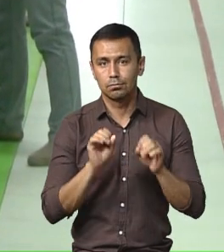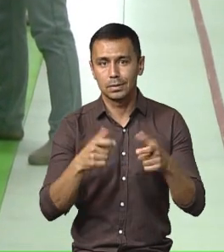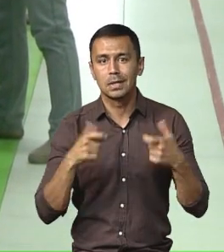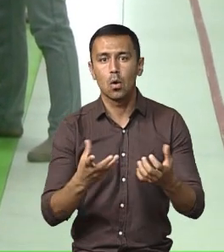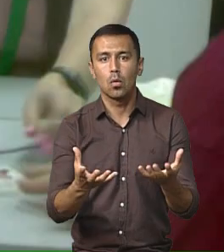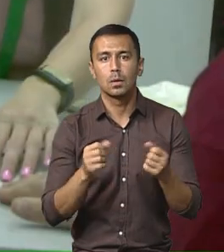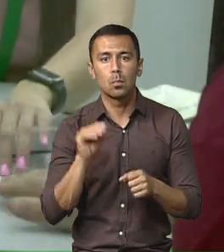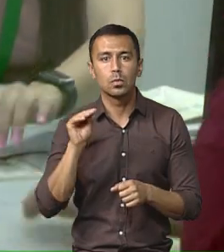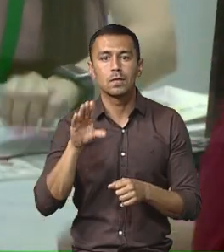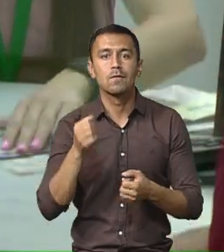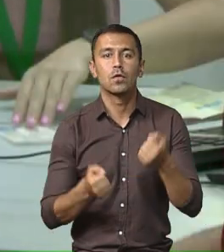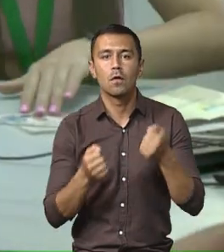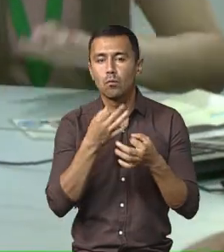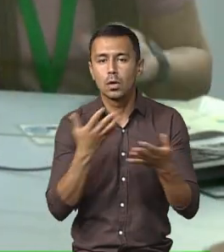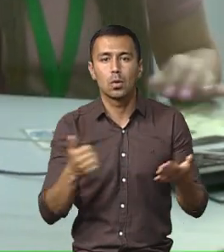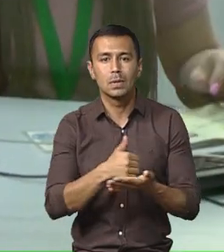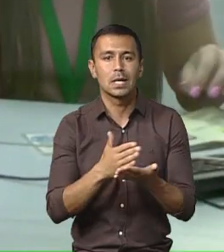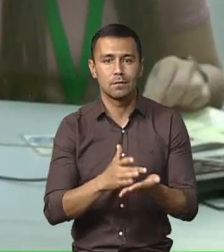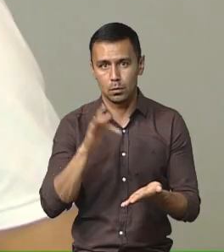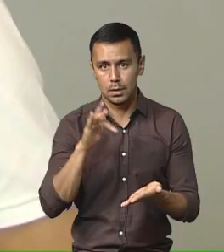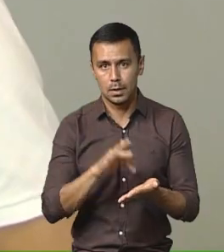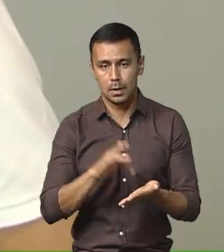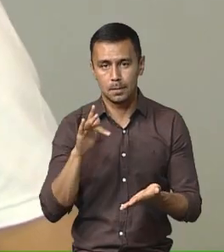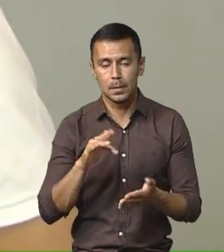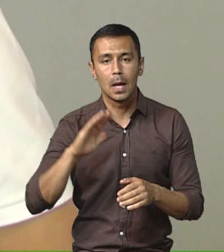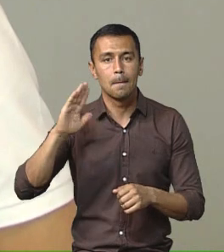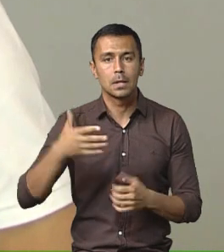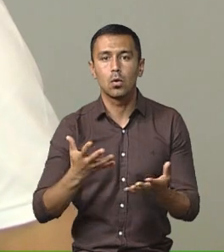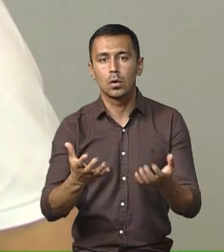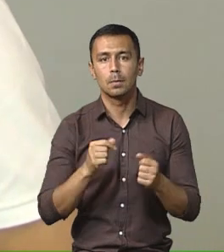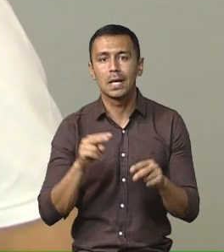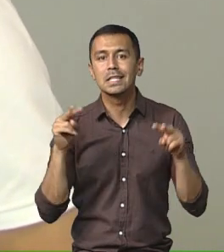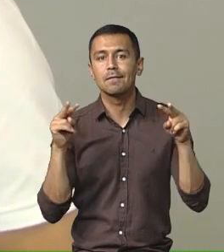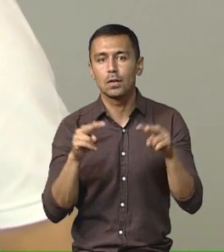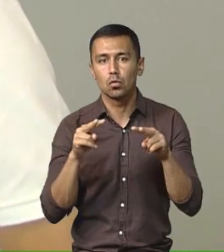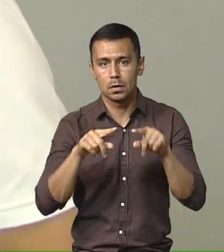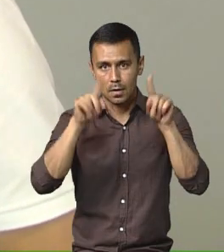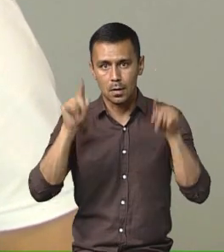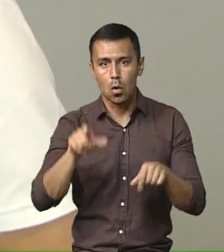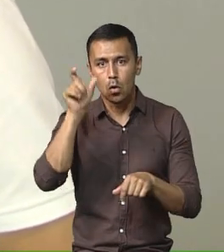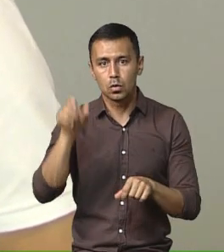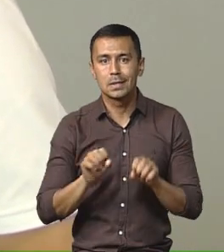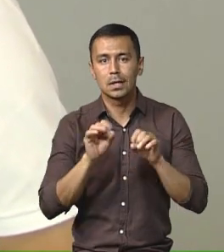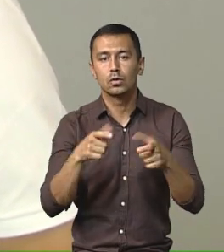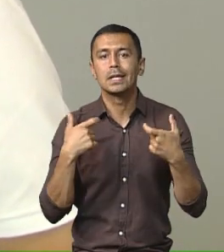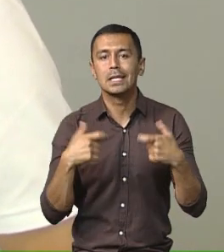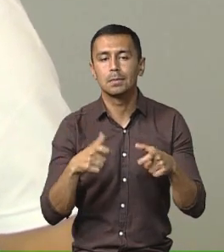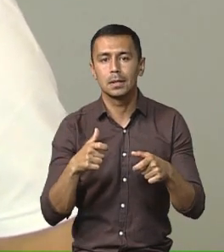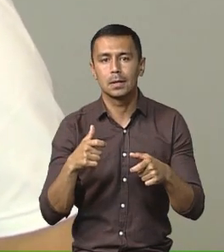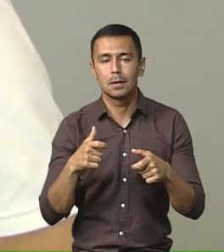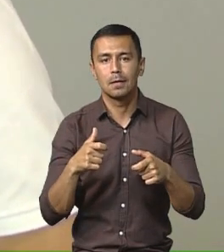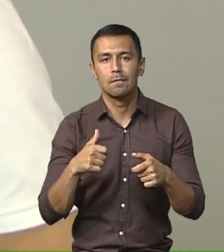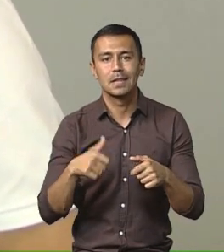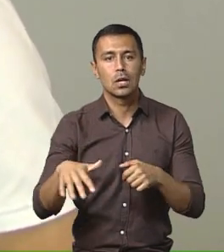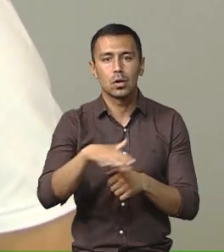на отримання посвідчення водія у будь-якому сервісному центрі. Після отримання свідоцтва особи складають іспит в територіальному